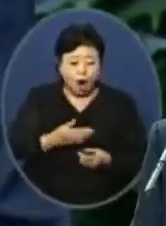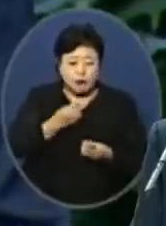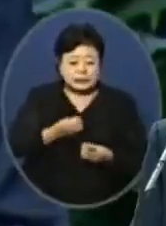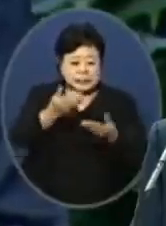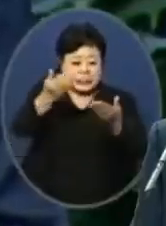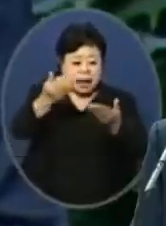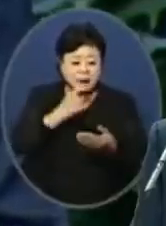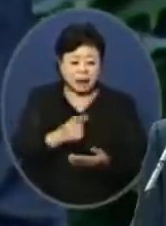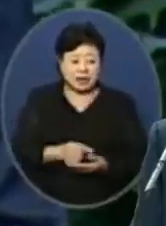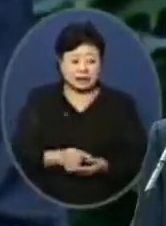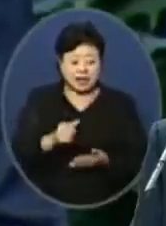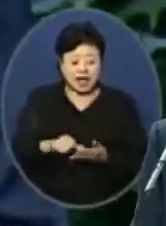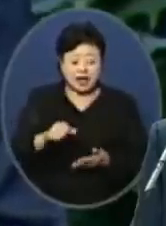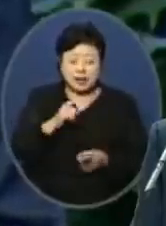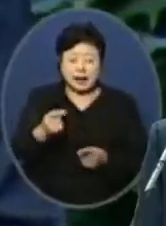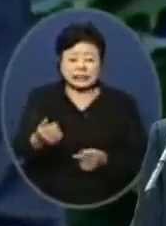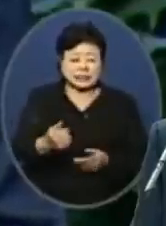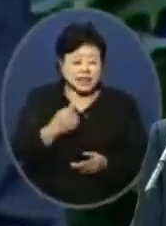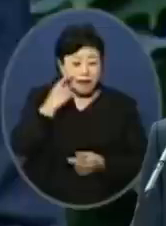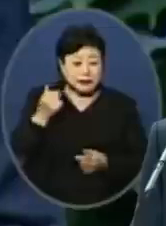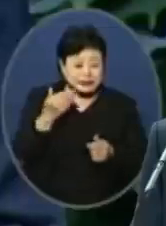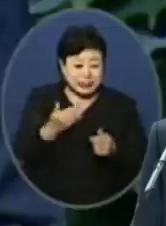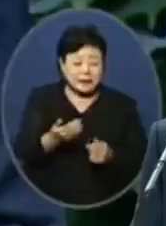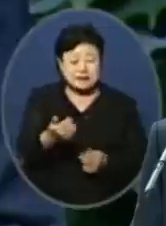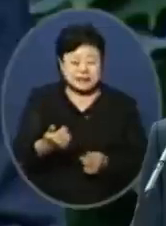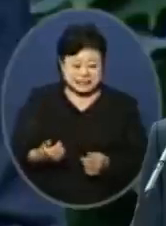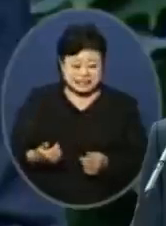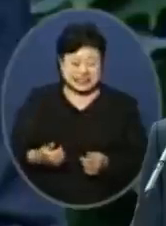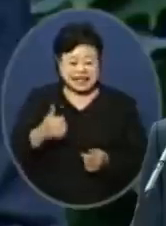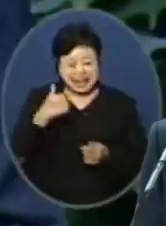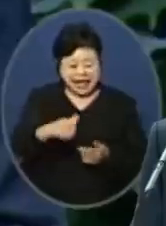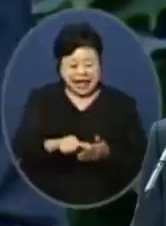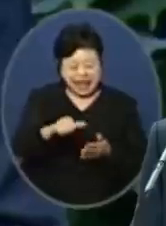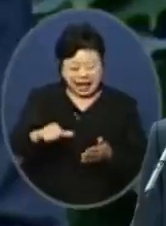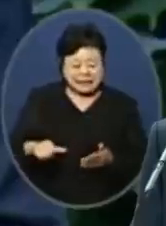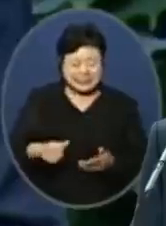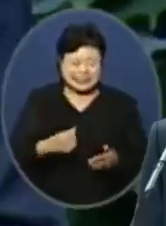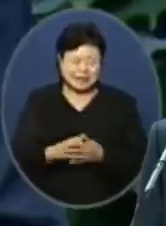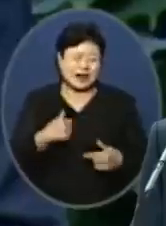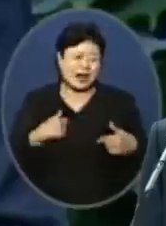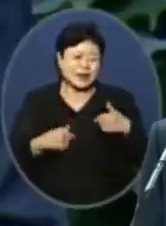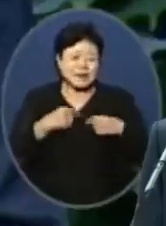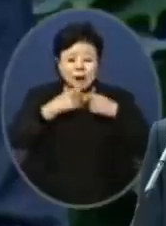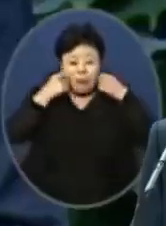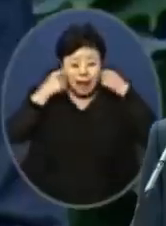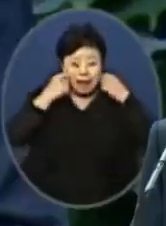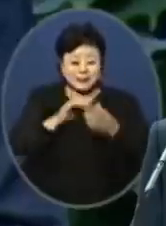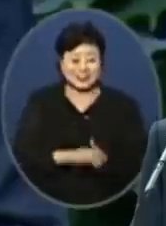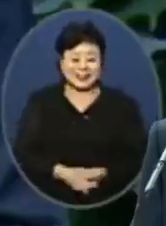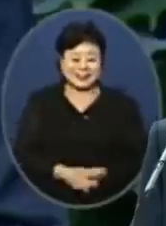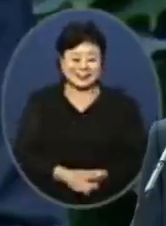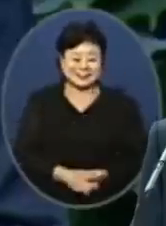아들이 미처 말하기도 전에 아버지가 아들을 인해서 너무 기뻐하고 즐거워하는 것입니다.